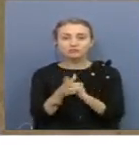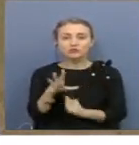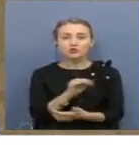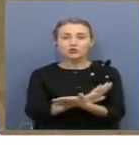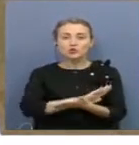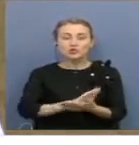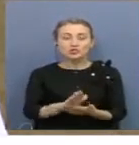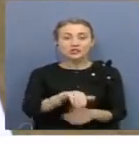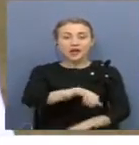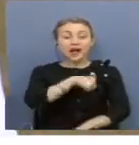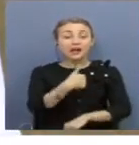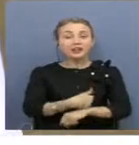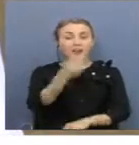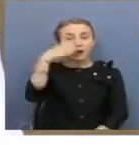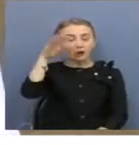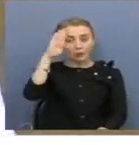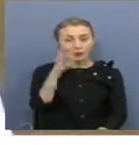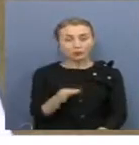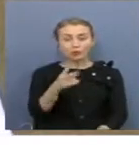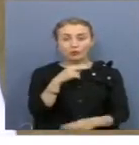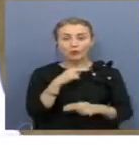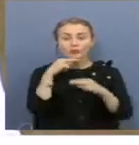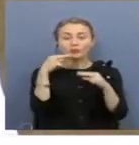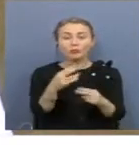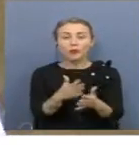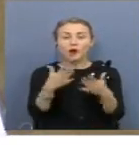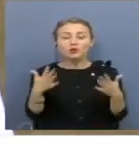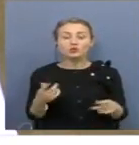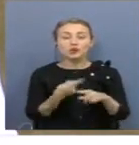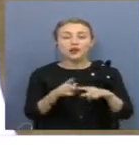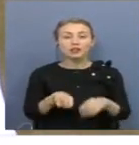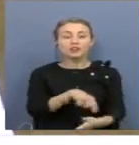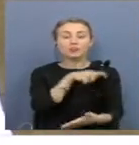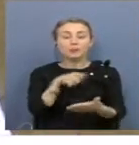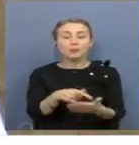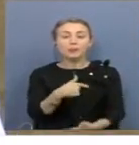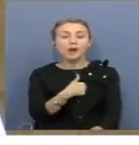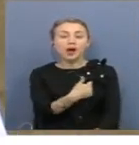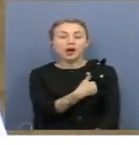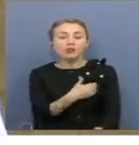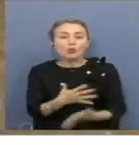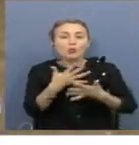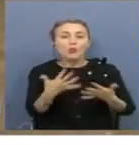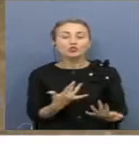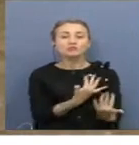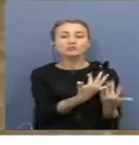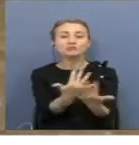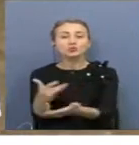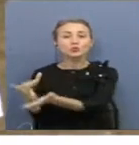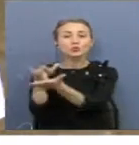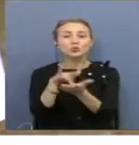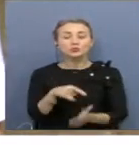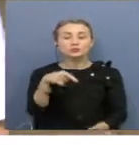атырым. Ауылдың үшін өздеріңіз көрдіңіздер, ауылдың үшін алдында келгенде бүгінгі қарағанда тап-таза болып атыр. Ақмола облысының